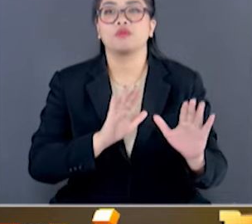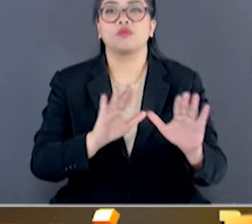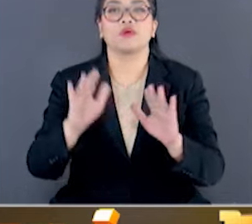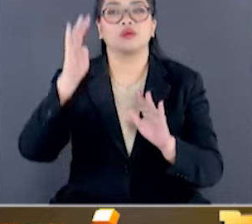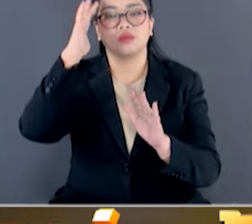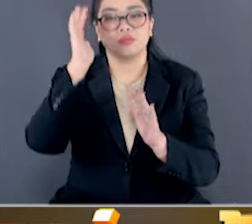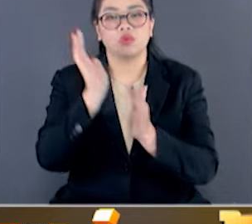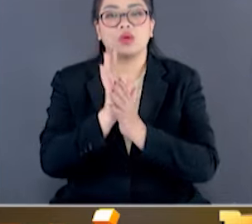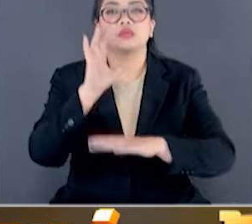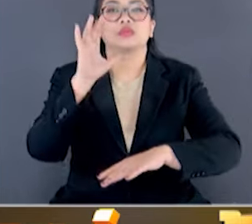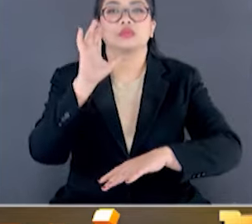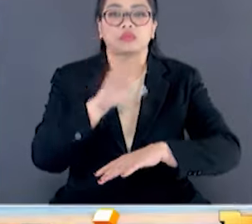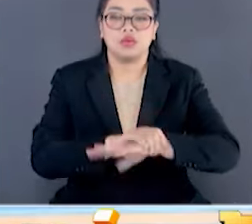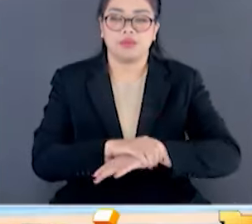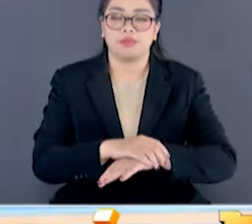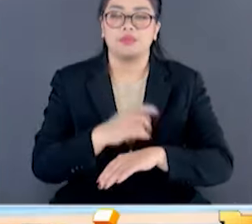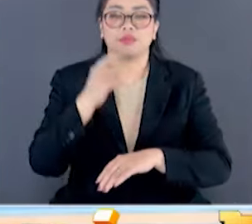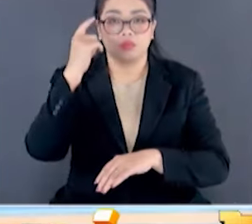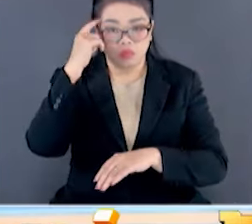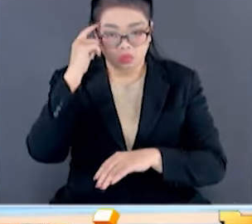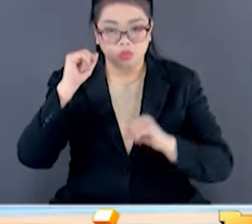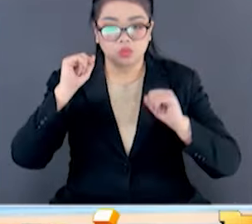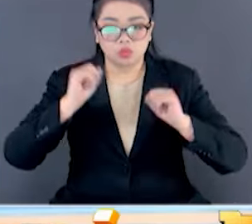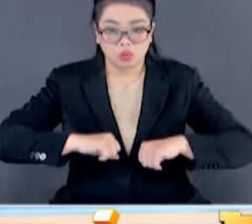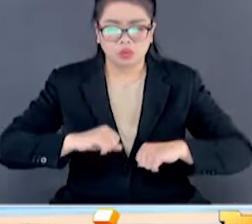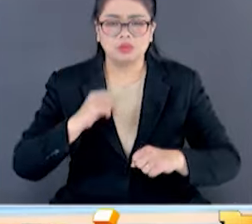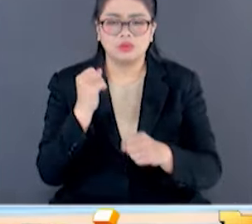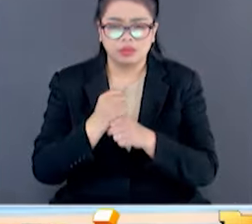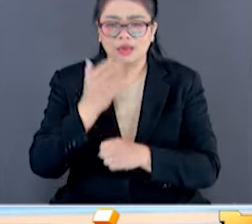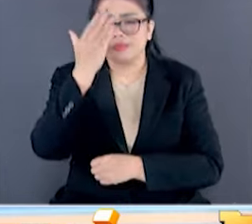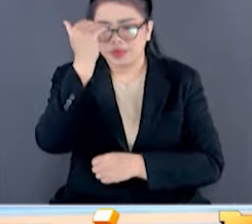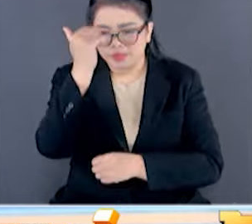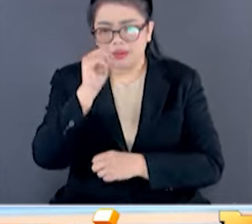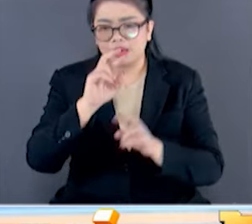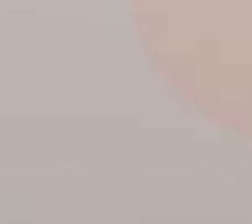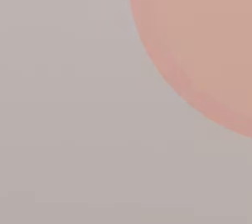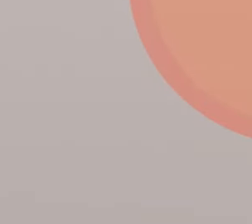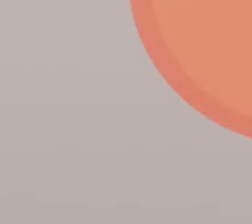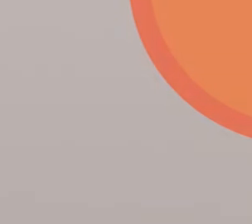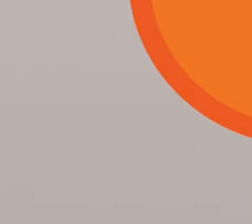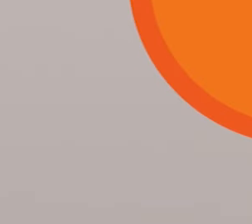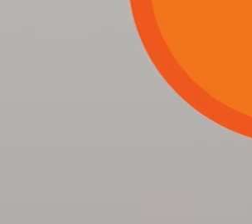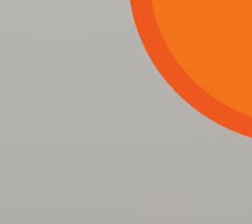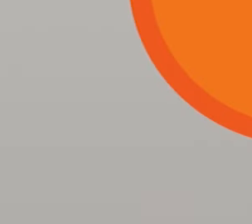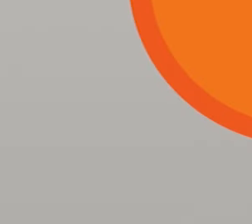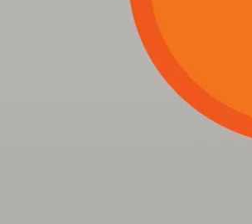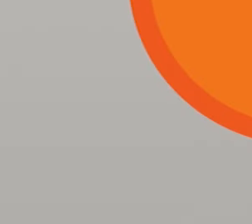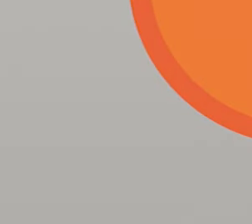รวจให้จับตัวให้ได้นะฮะจะได้รู้ว่าตกลงแล้วทำไปทำไมทำไปหลายร้านแล้วนะครับ